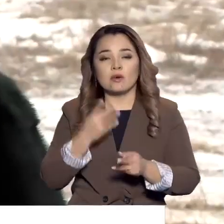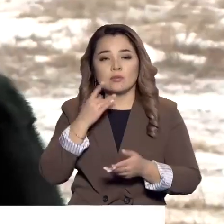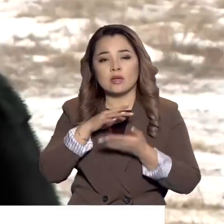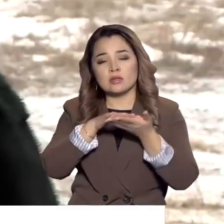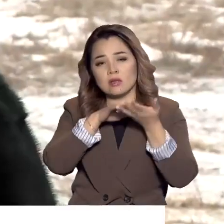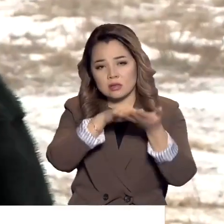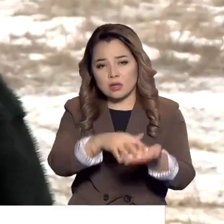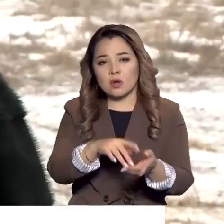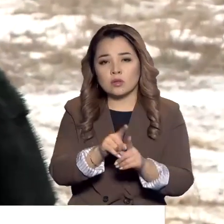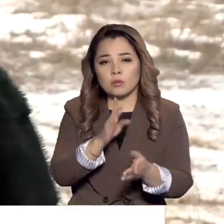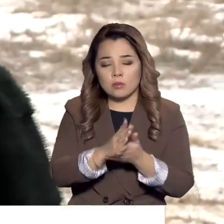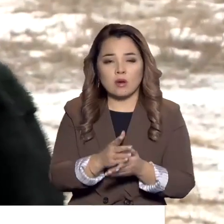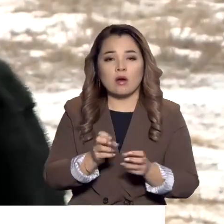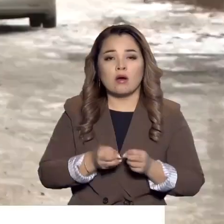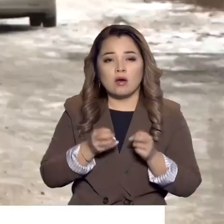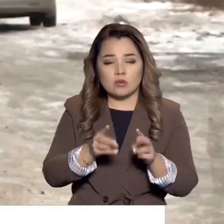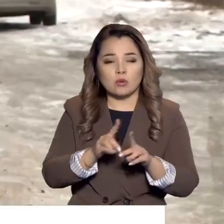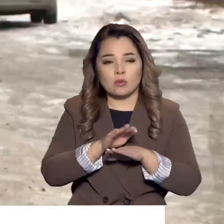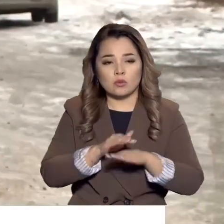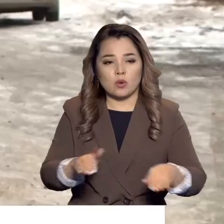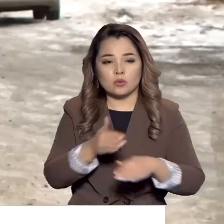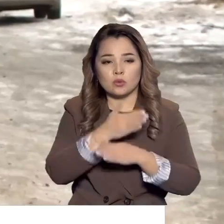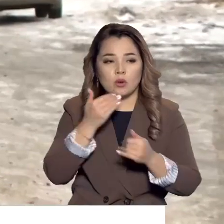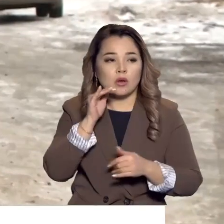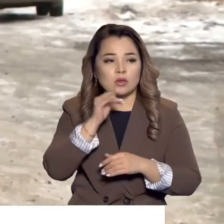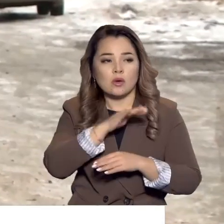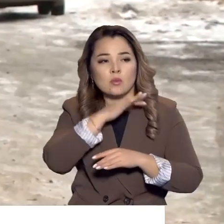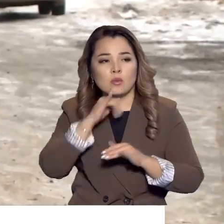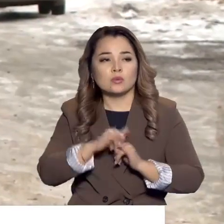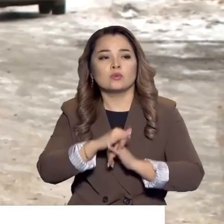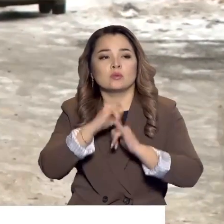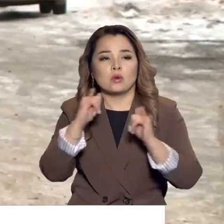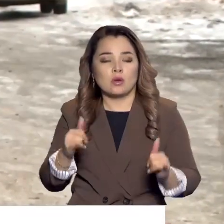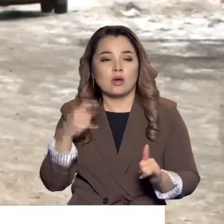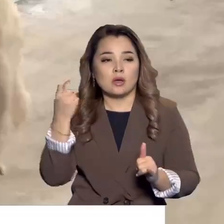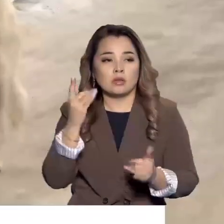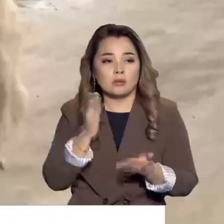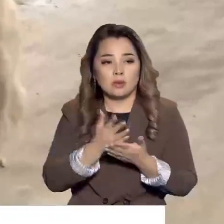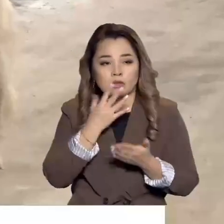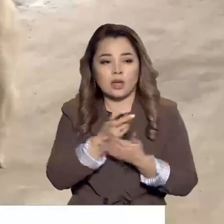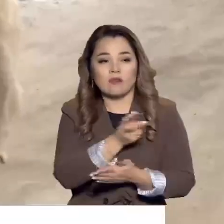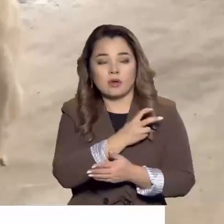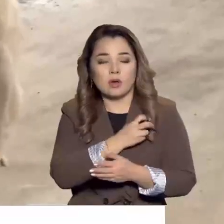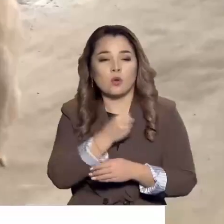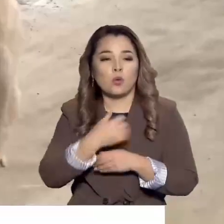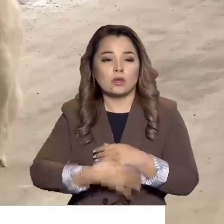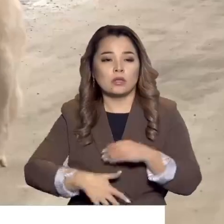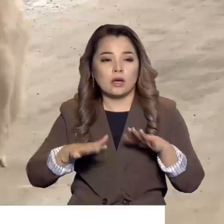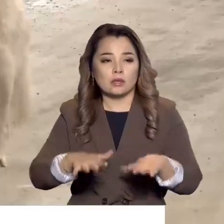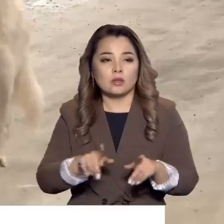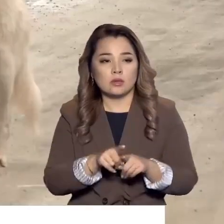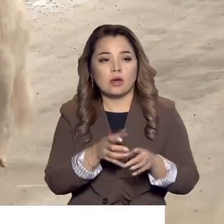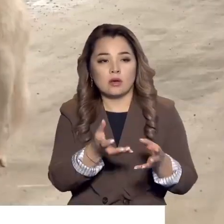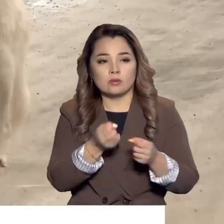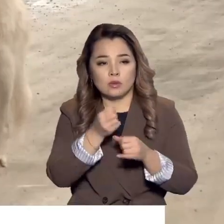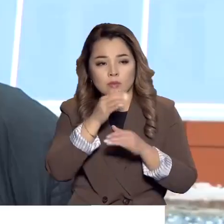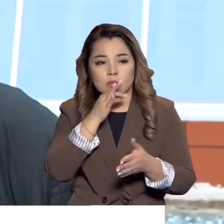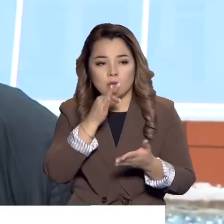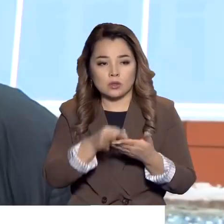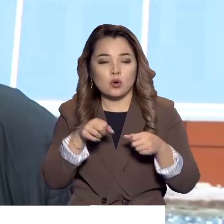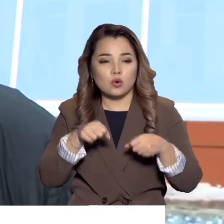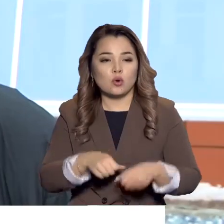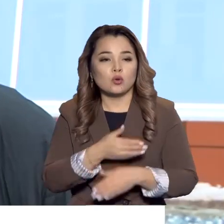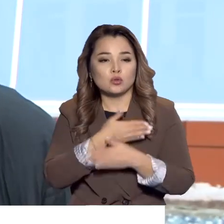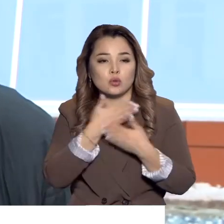арызданған, алайда қауіп сейілмей тұр. Өйткені көшеде жүрген иттердің көбінің иесі болғандықтан ветеринарлық орталықтың алып кетуге құқығы жоқ.